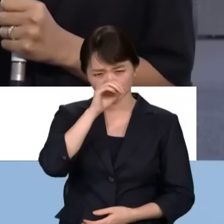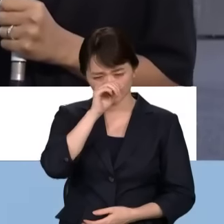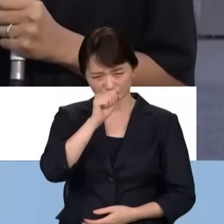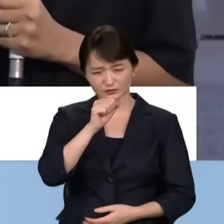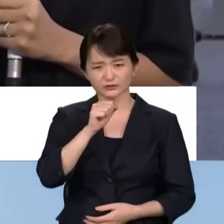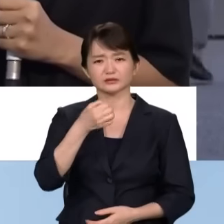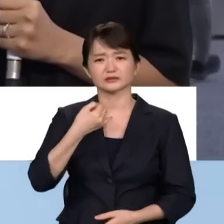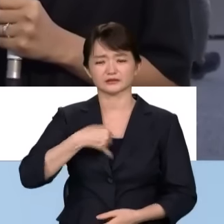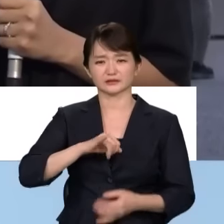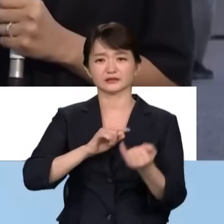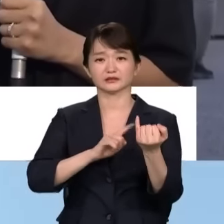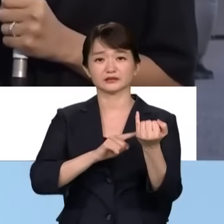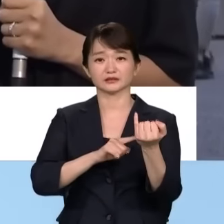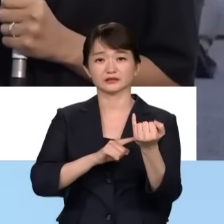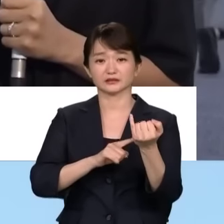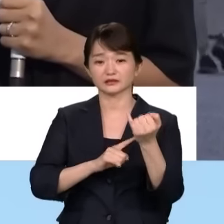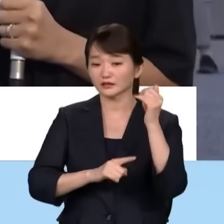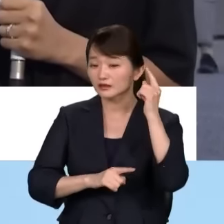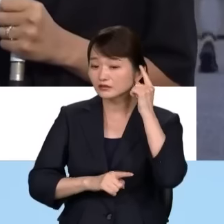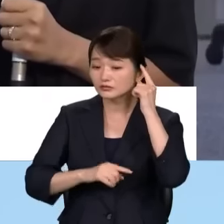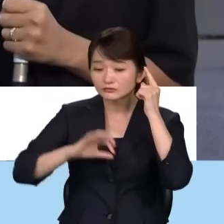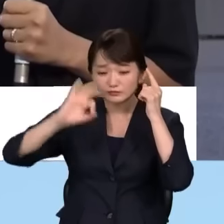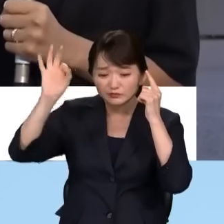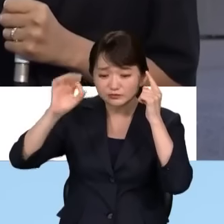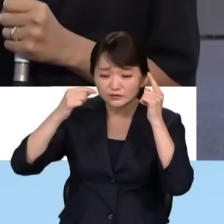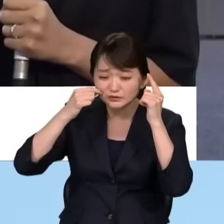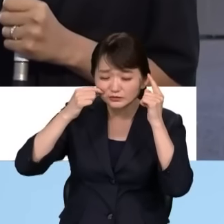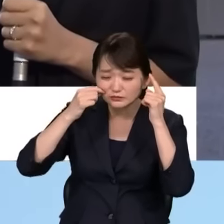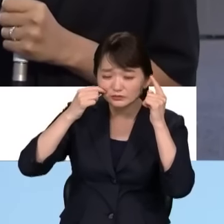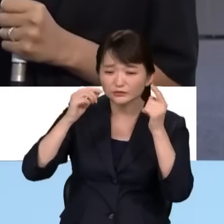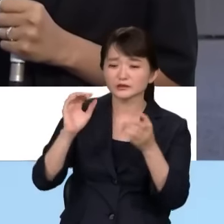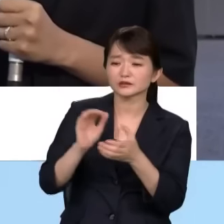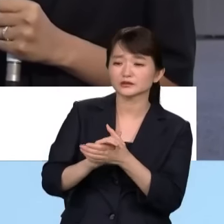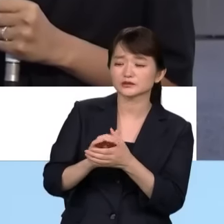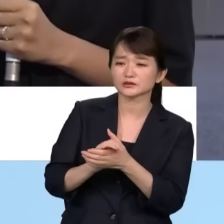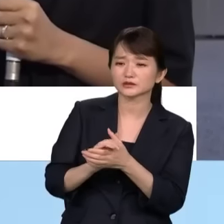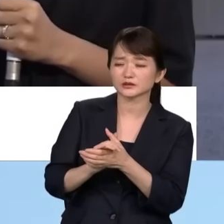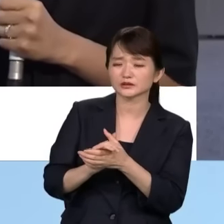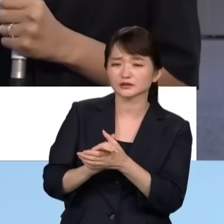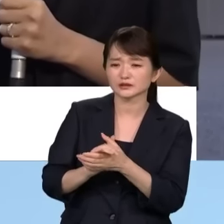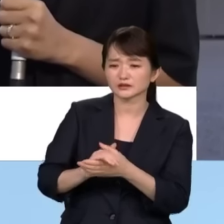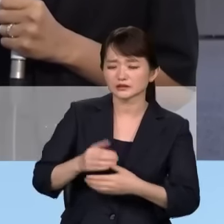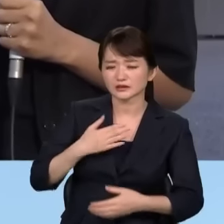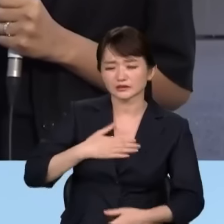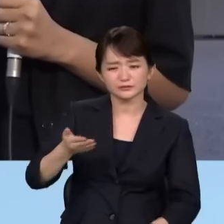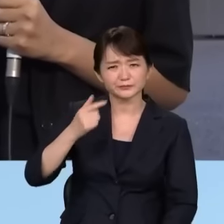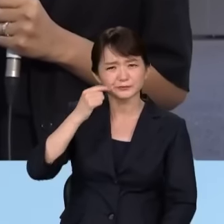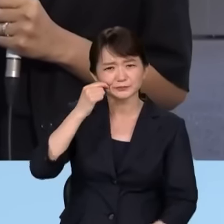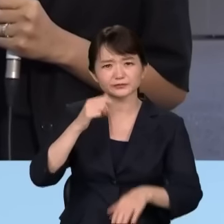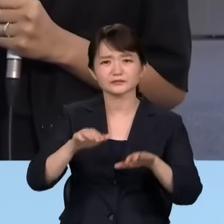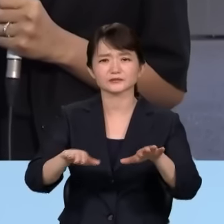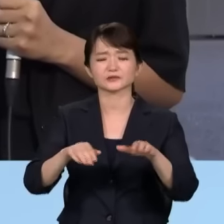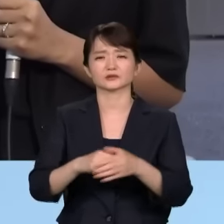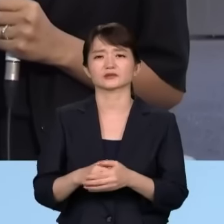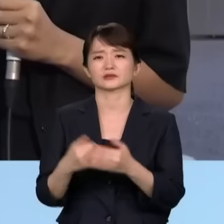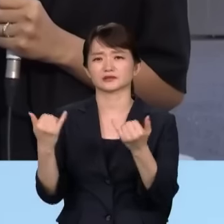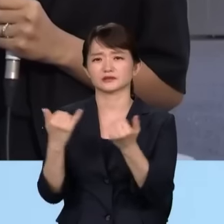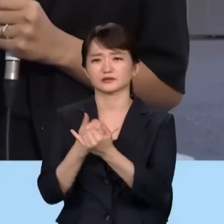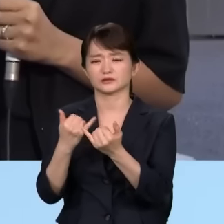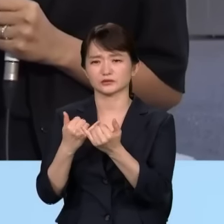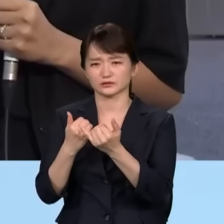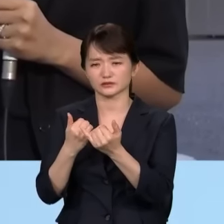딸이었습니다. 전화기를 아직 찾지 못해서 이 딸의 친구들에게 제대로 소식을 알리지도 못했습니다. 그런 만큼 오늘은 주로 친척들이